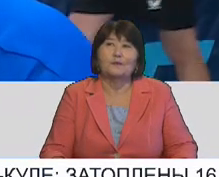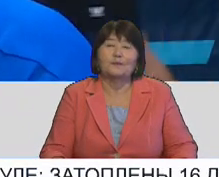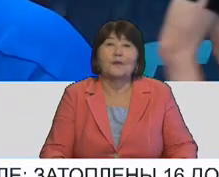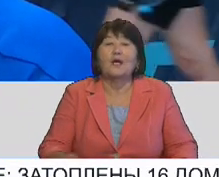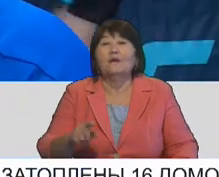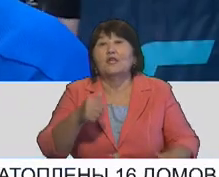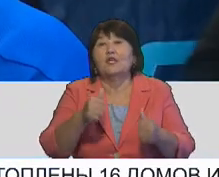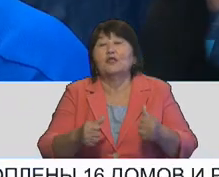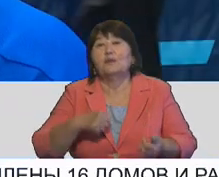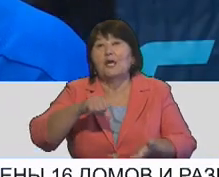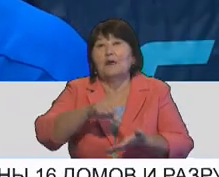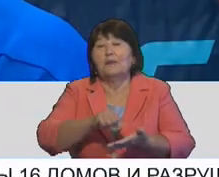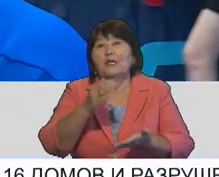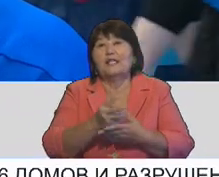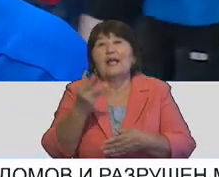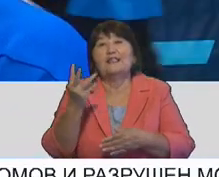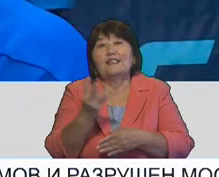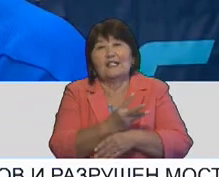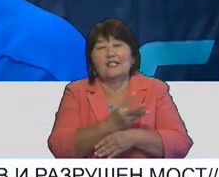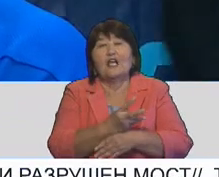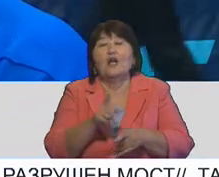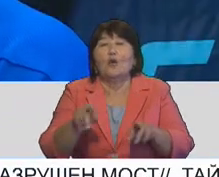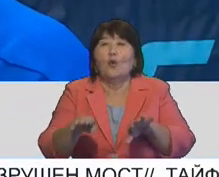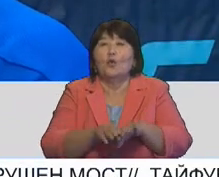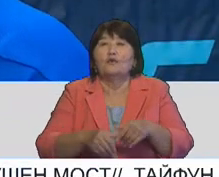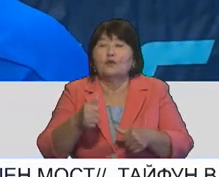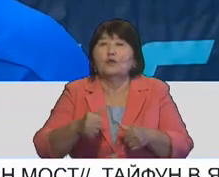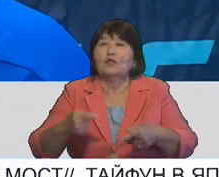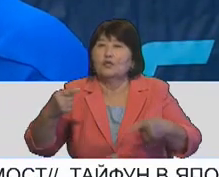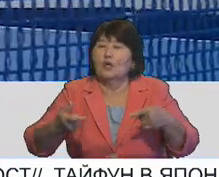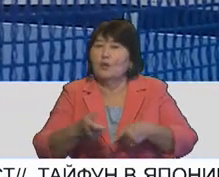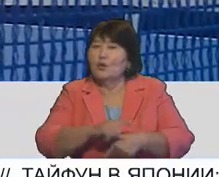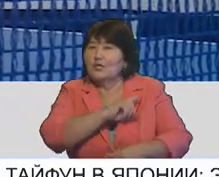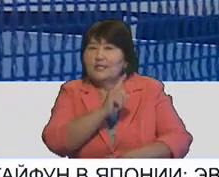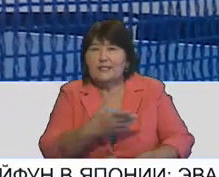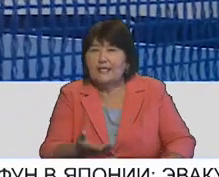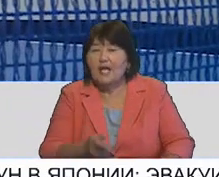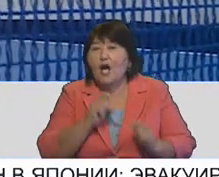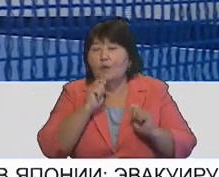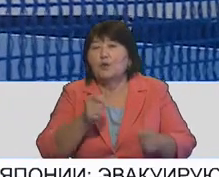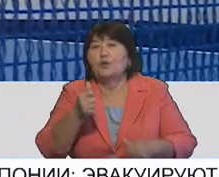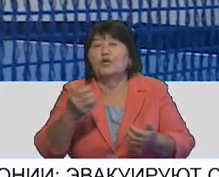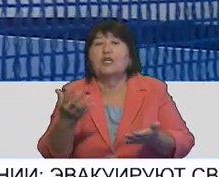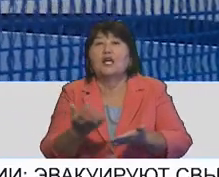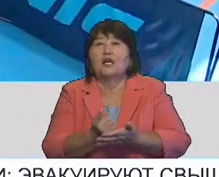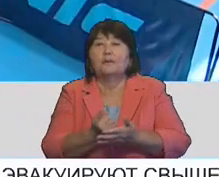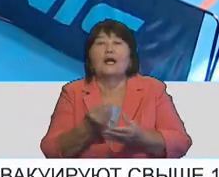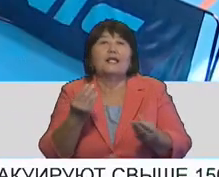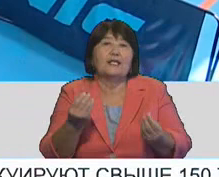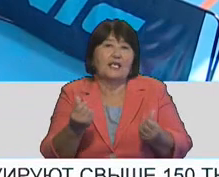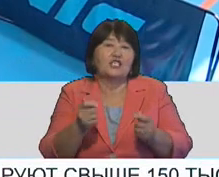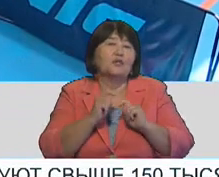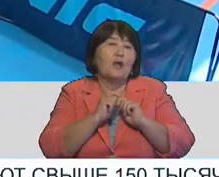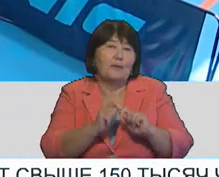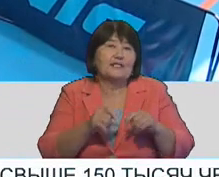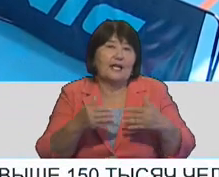В этом турнире мы принимаем участие в третий раз. Уровень турнира высокий, соперники очень сильные. Призерам турнира были вручены денежные